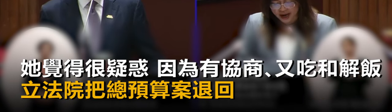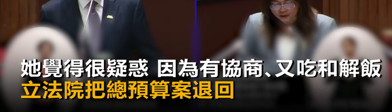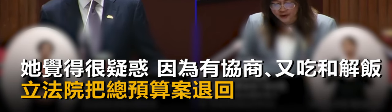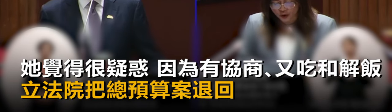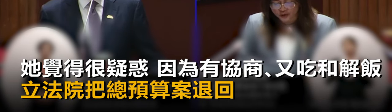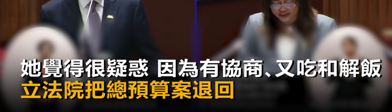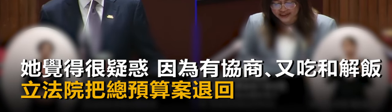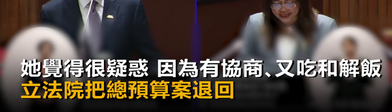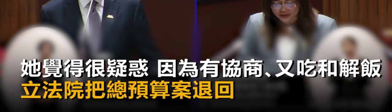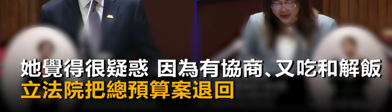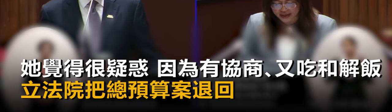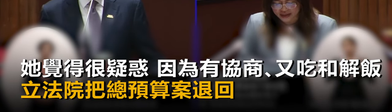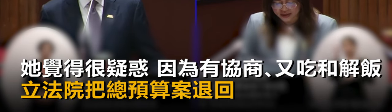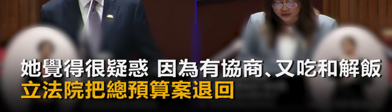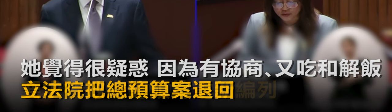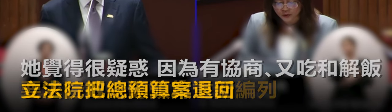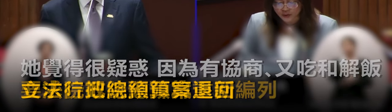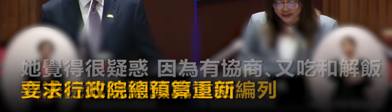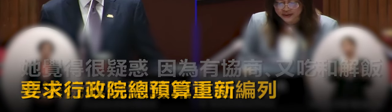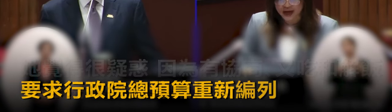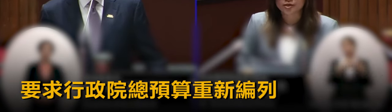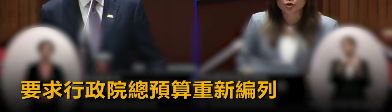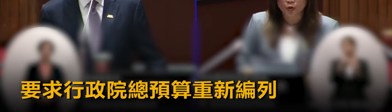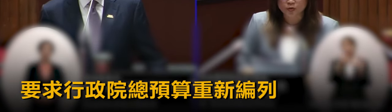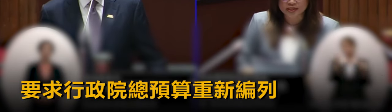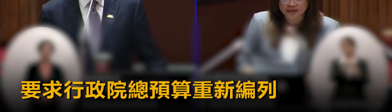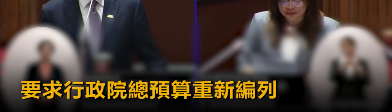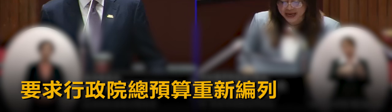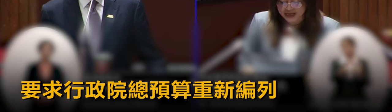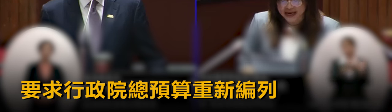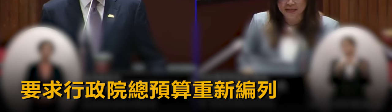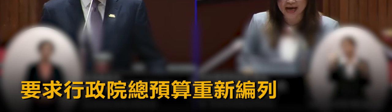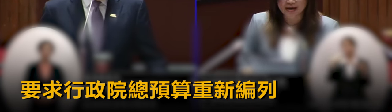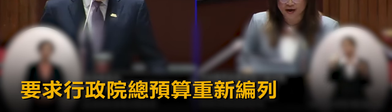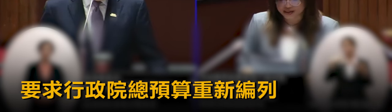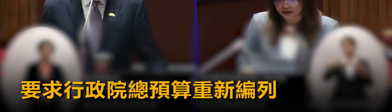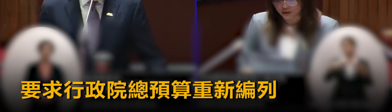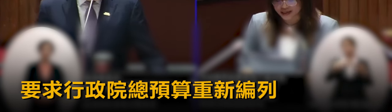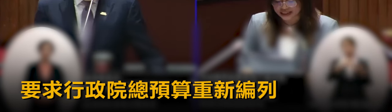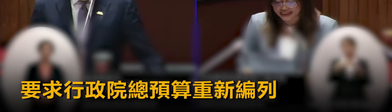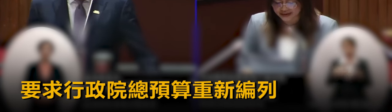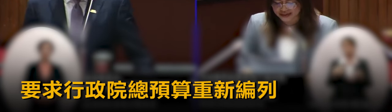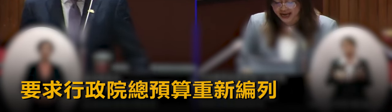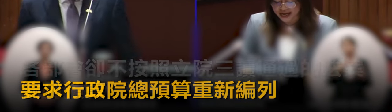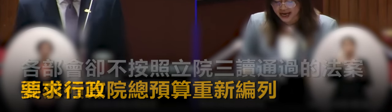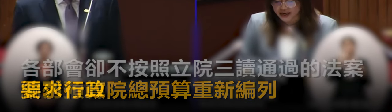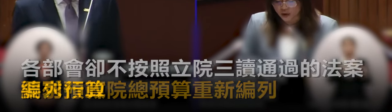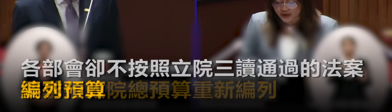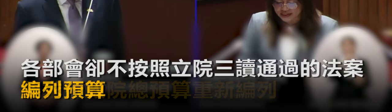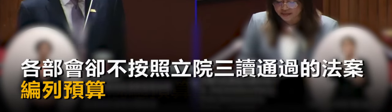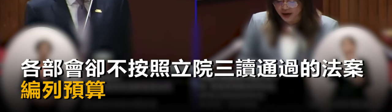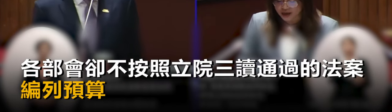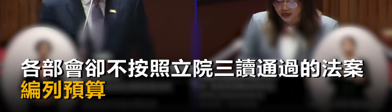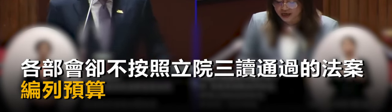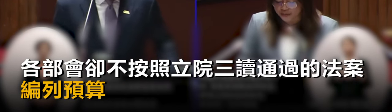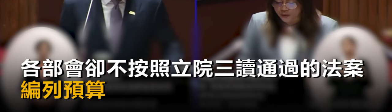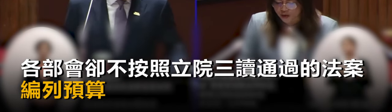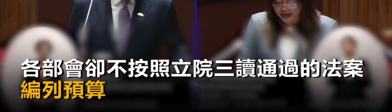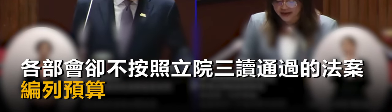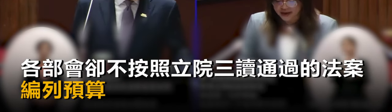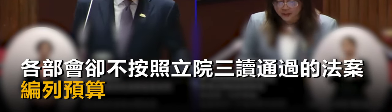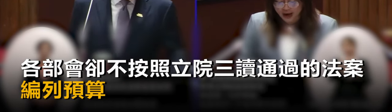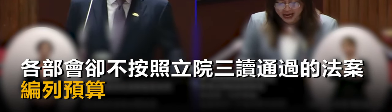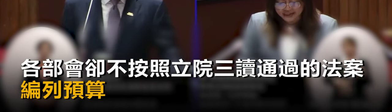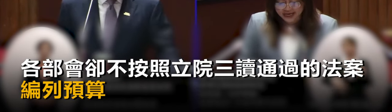回，要求行政院用总预算重新编列吗？哦，这个我要请教一下。还有，为什么各个